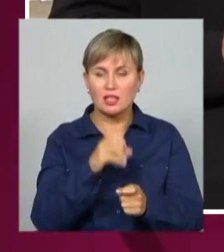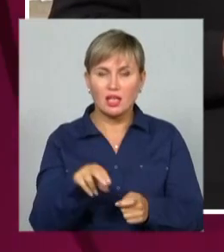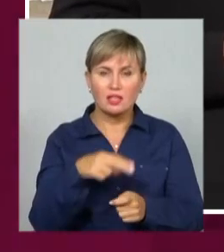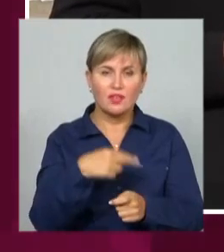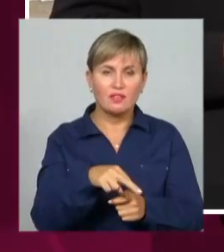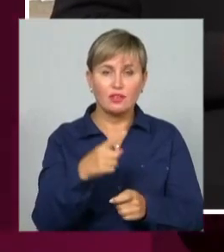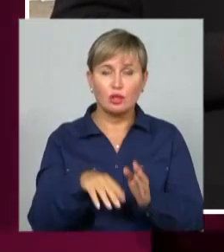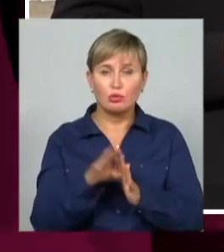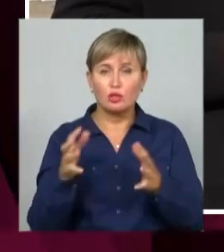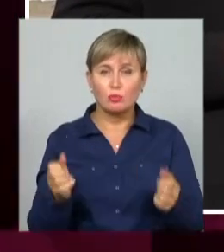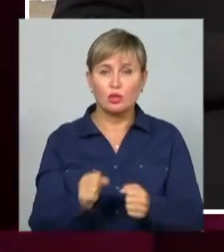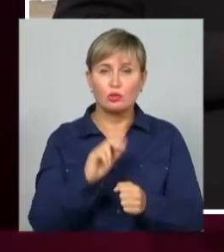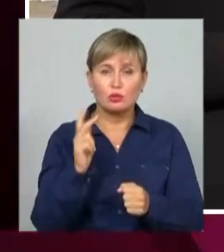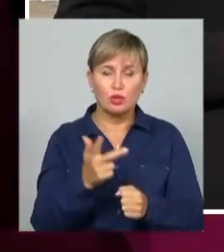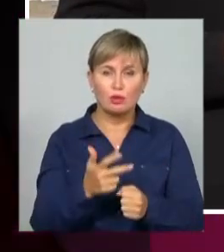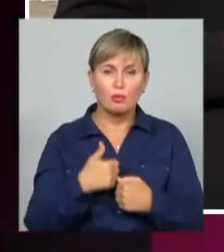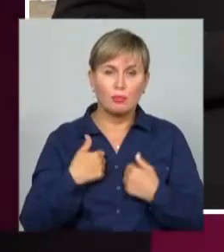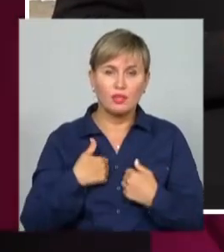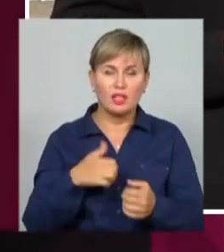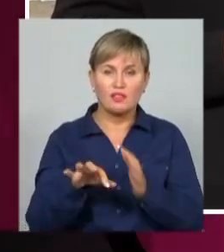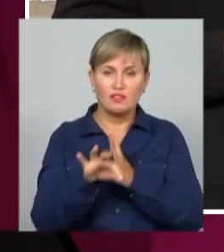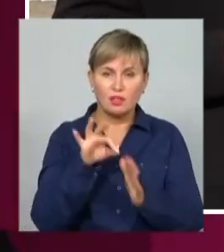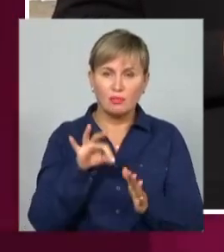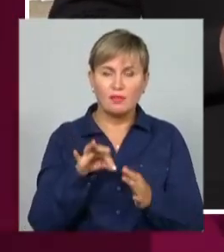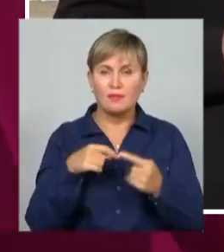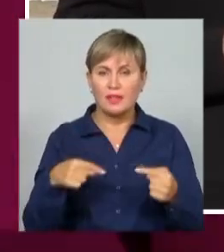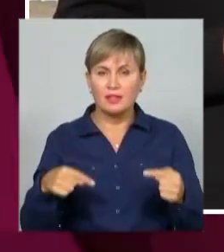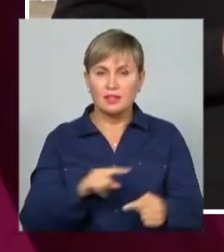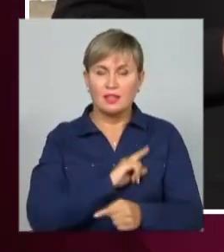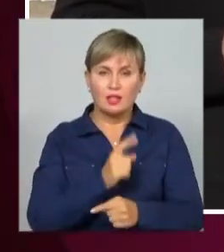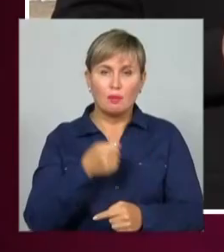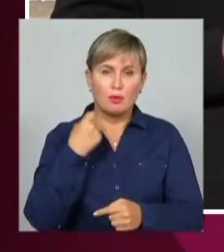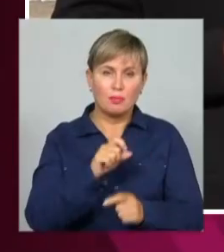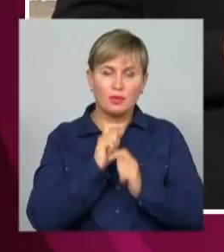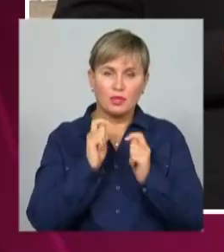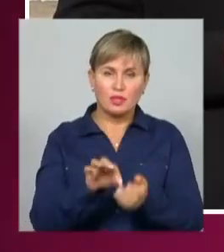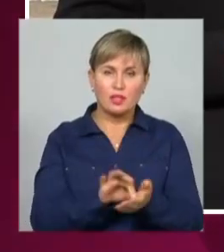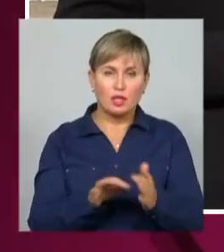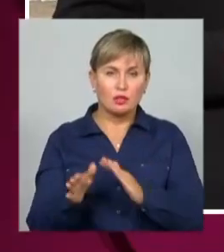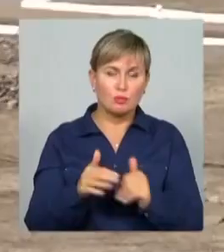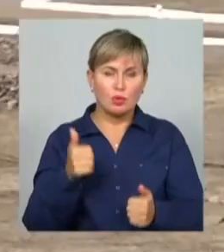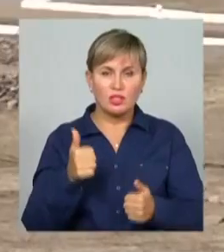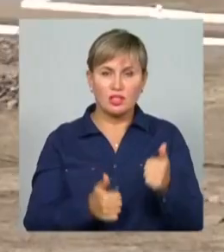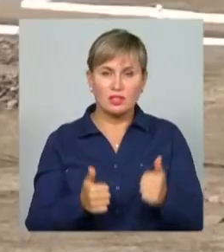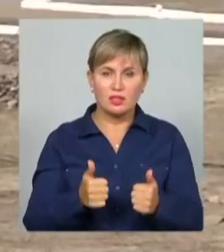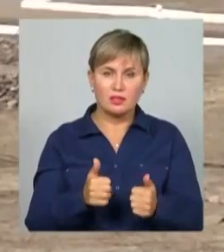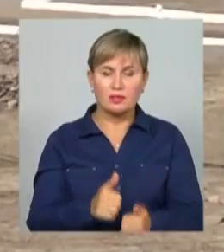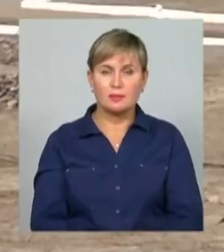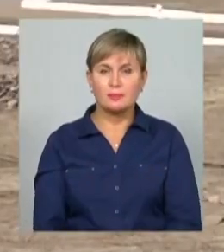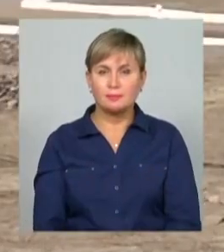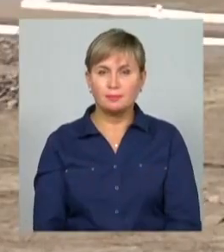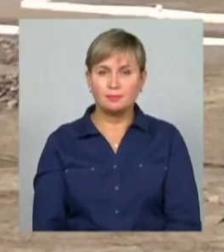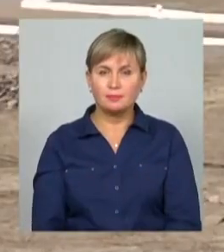Лучшие спасатели из 3 стран попытаются выявить сильнейшего в нескольких дисциплинах. Победители наградят сразу после состязаний. Дамир Анитов,